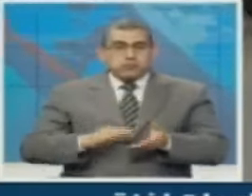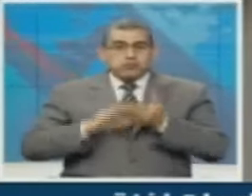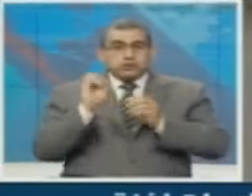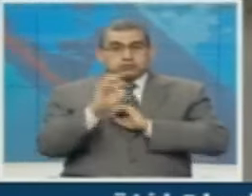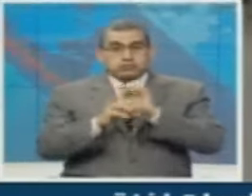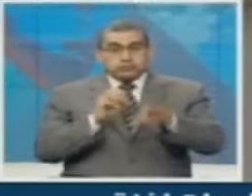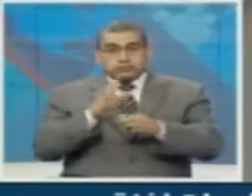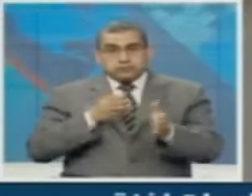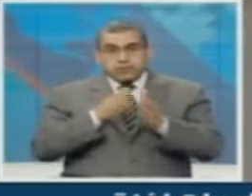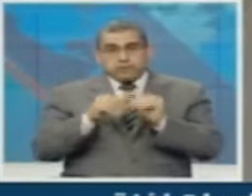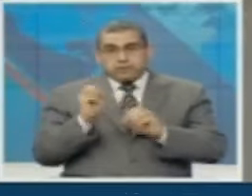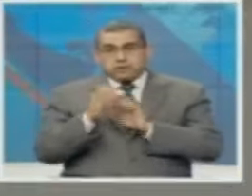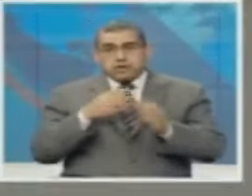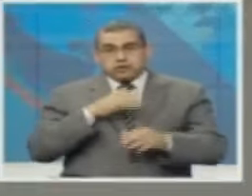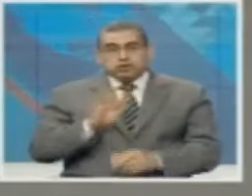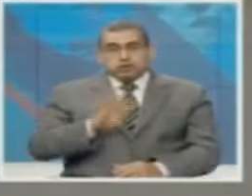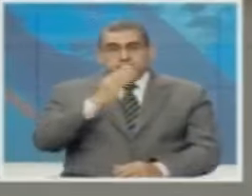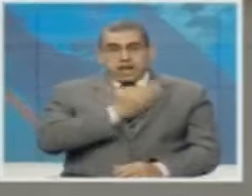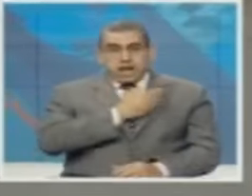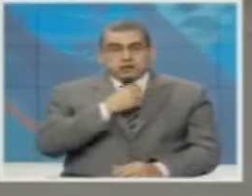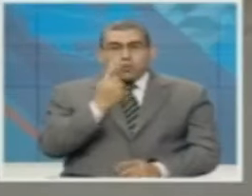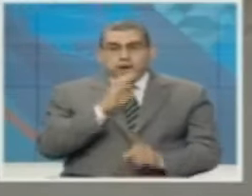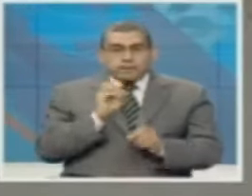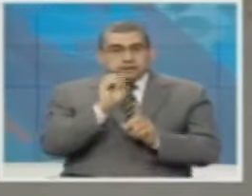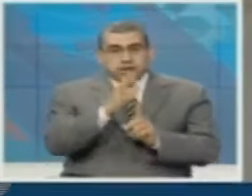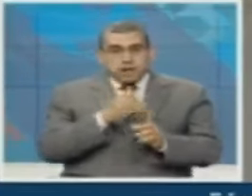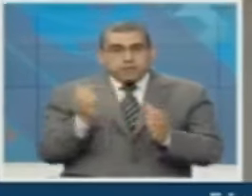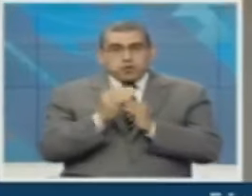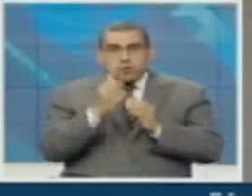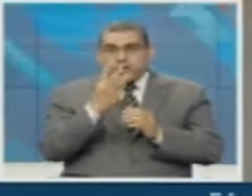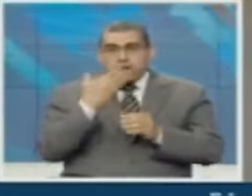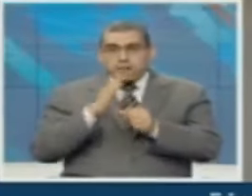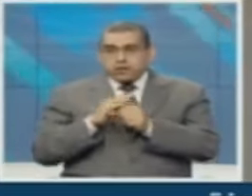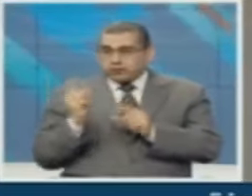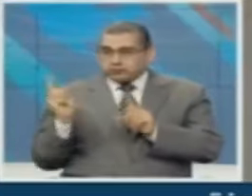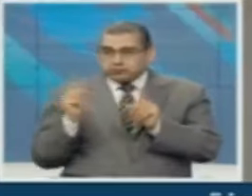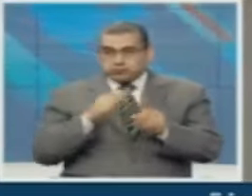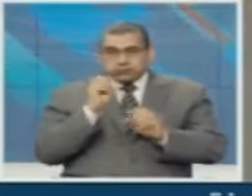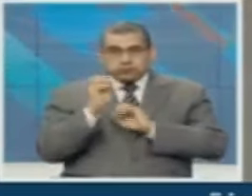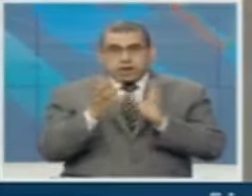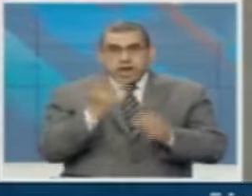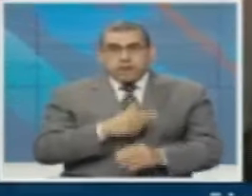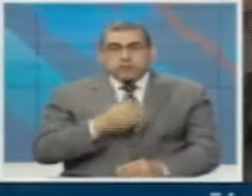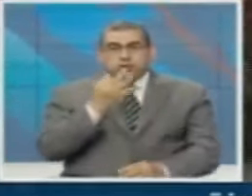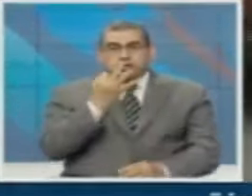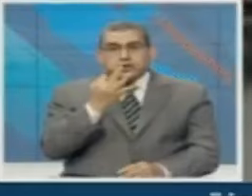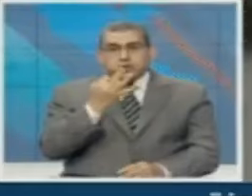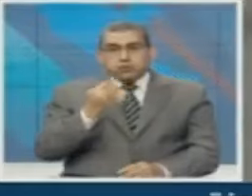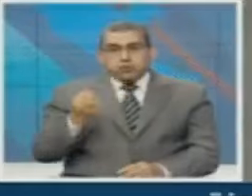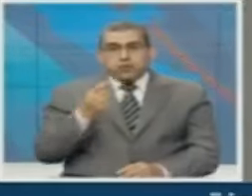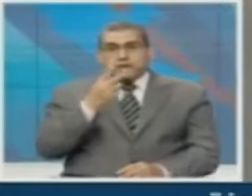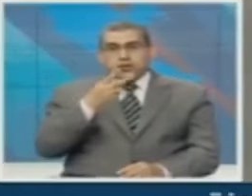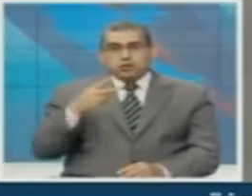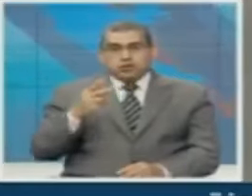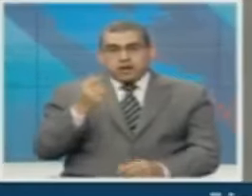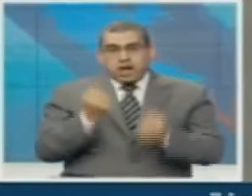دخلت من الجانب المصري إلى شمالي غزة وحدها خلال الأيام المنقضية من شهر رمضان بلغ